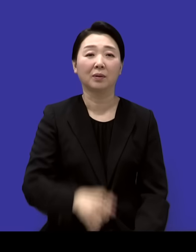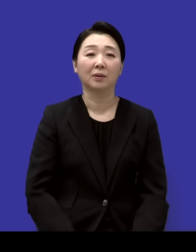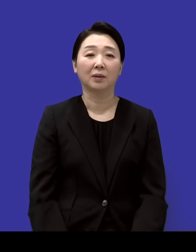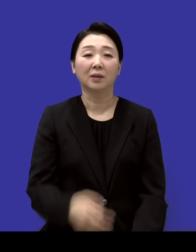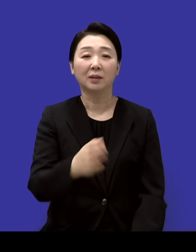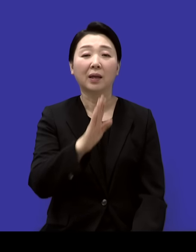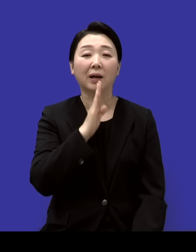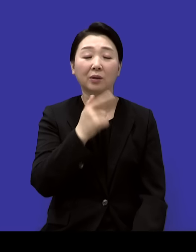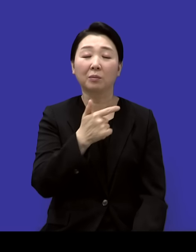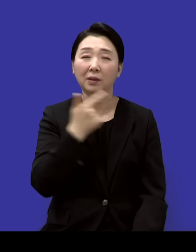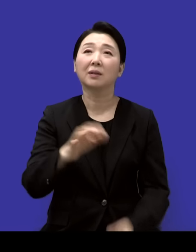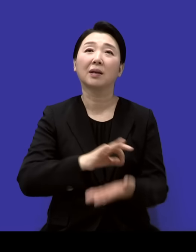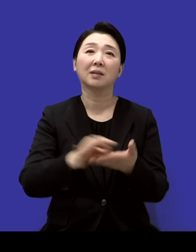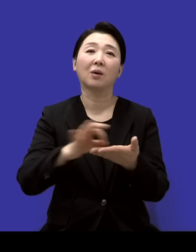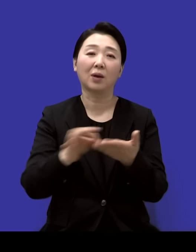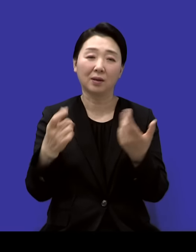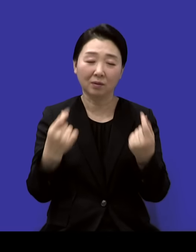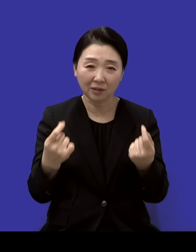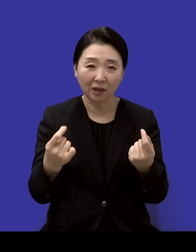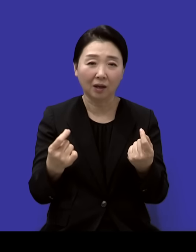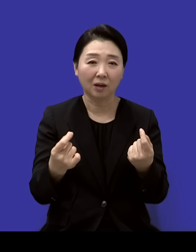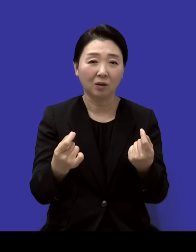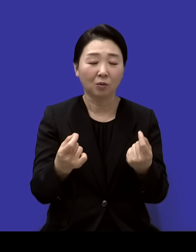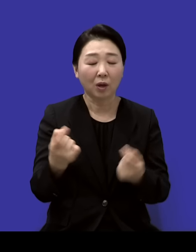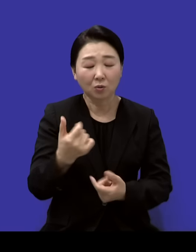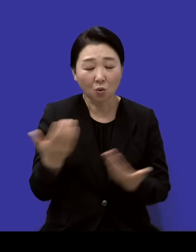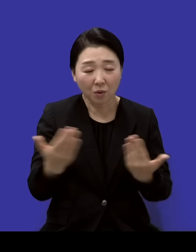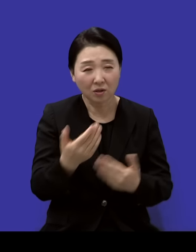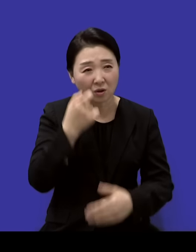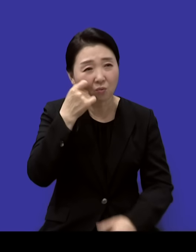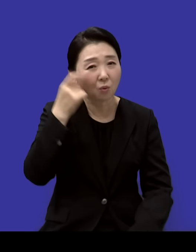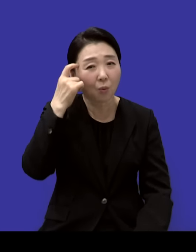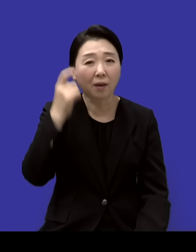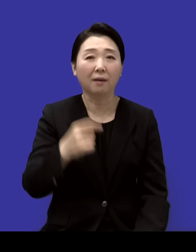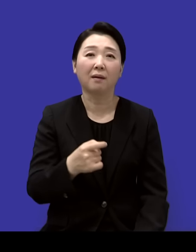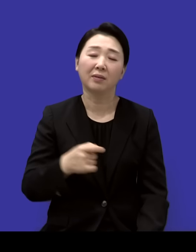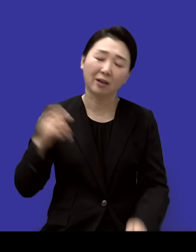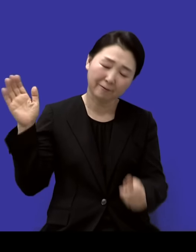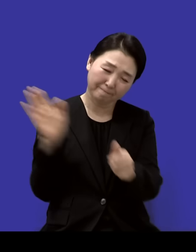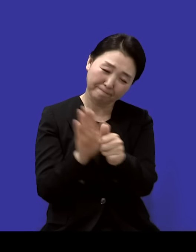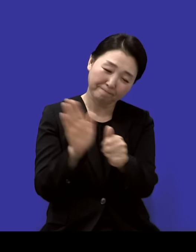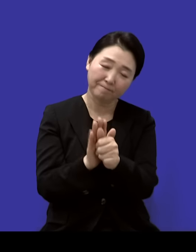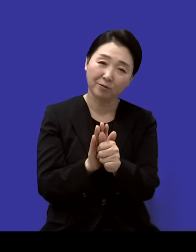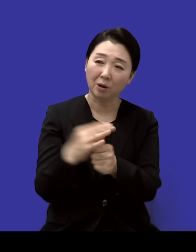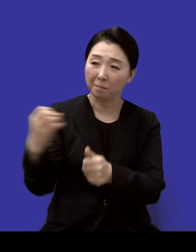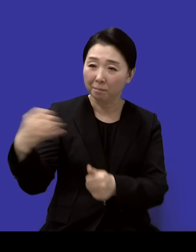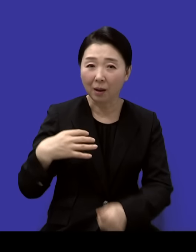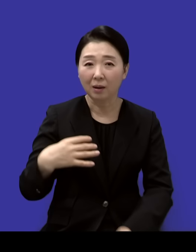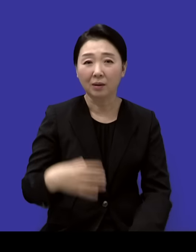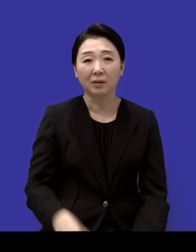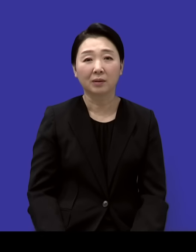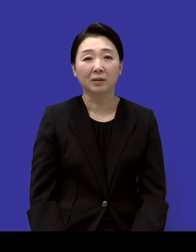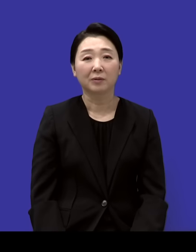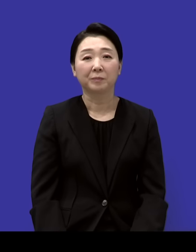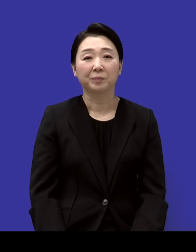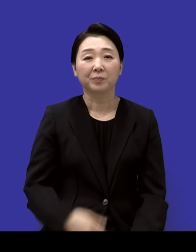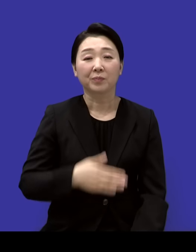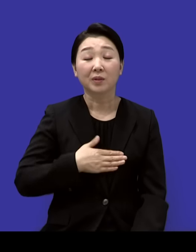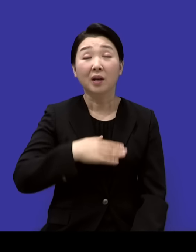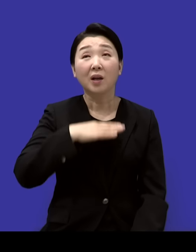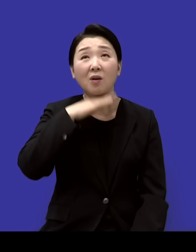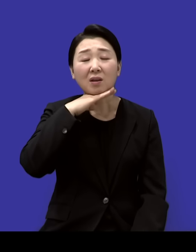너를 크게 들었을 것이다. 왜 작은 일로 울고 있느냐. 계속 제 등을 치면서 얘기하는데 제가 거기서 속에